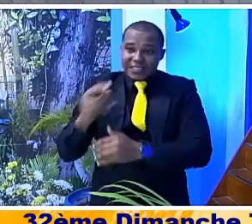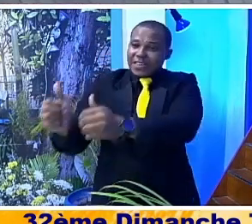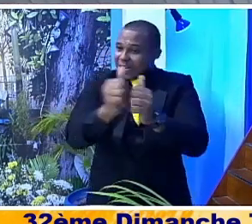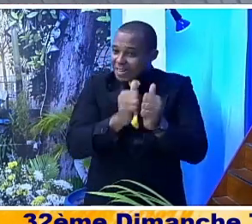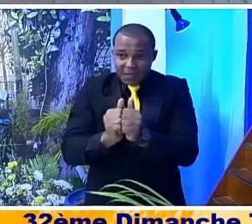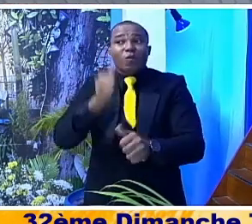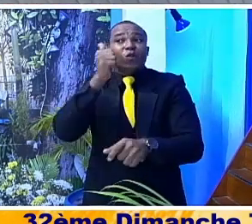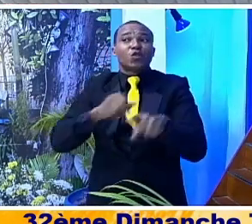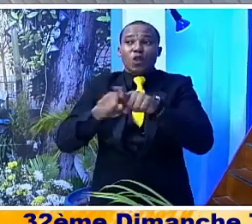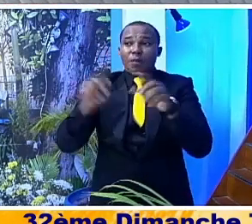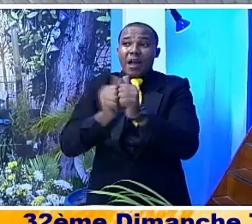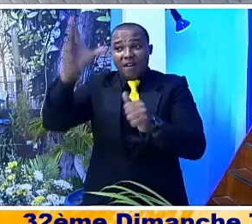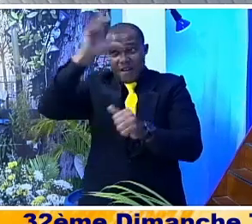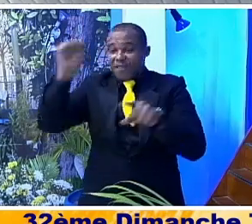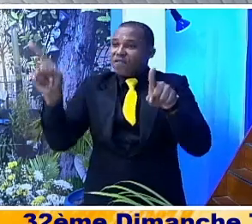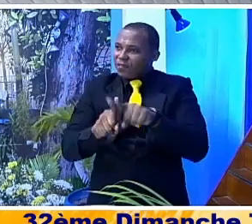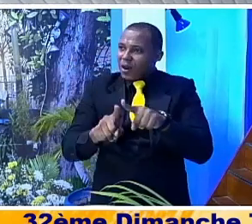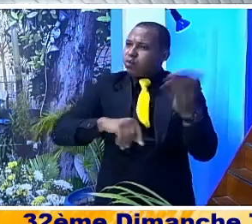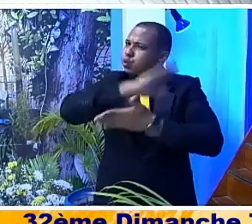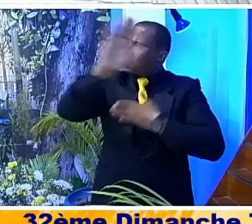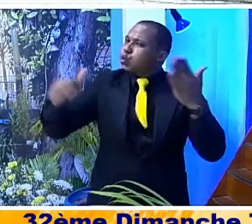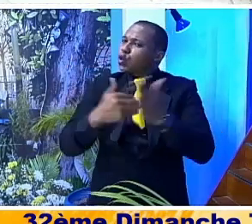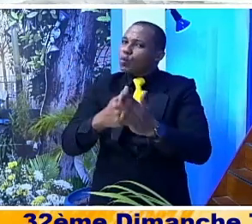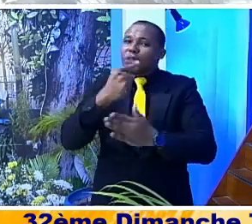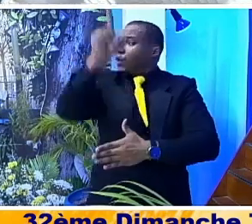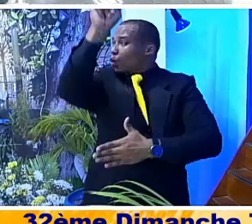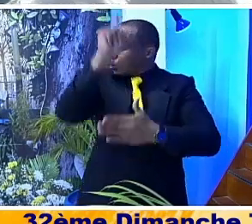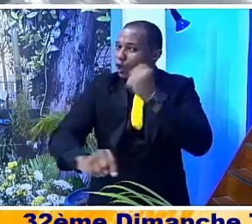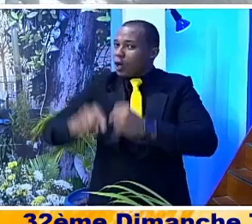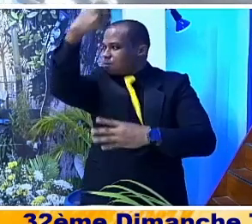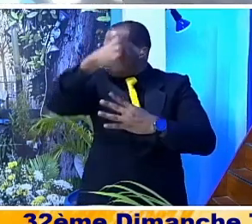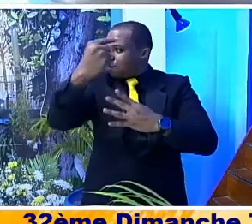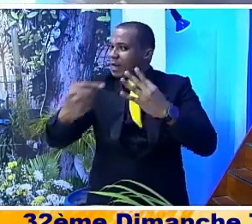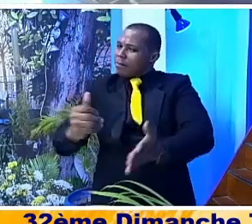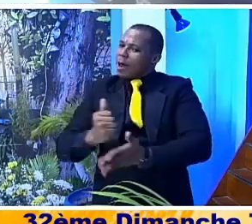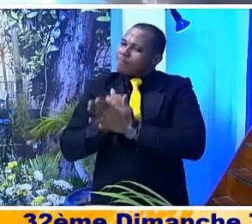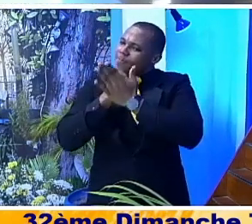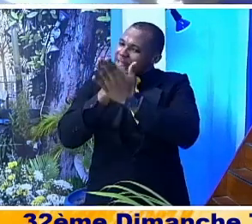Chamio, tout le monde dit ça, son seul bagage qui a aidé le pays à sortir dans ce là, c'est être ensemble.